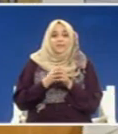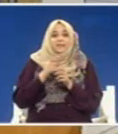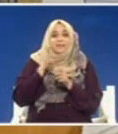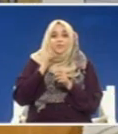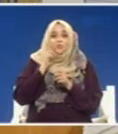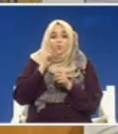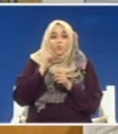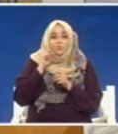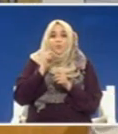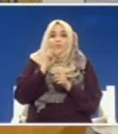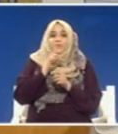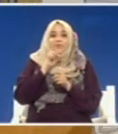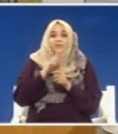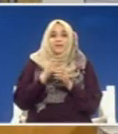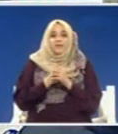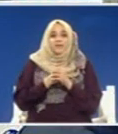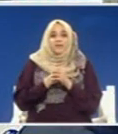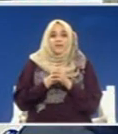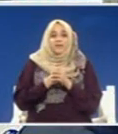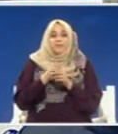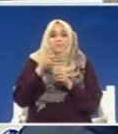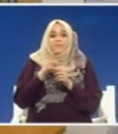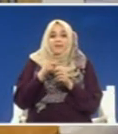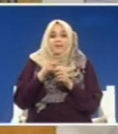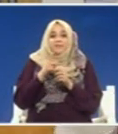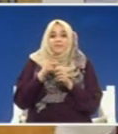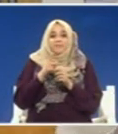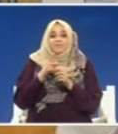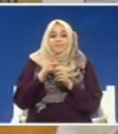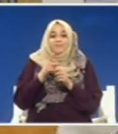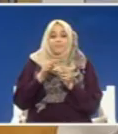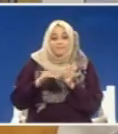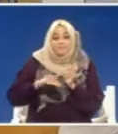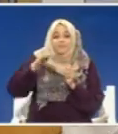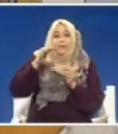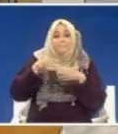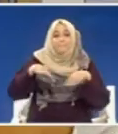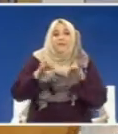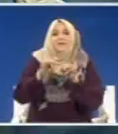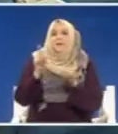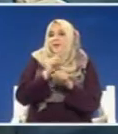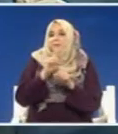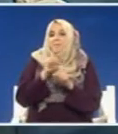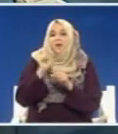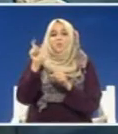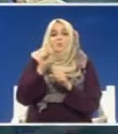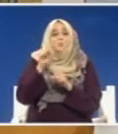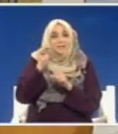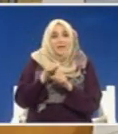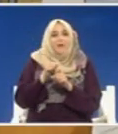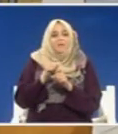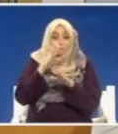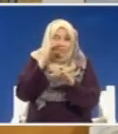البنت مكنت من أن تنشأ في بلد غير مسلم. معناها هنا الرعاية تكون أكثر